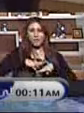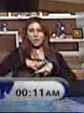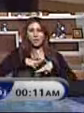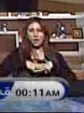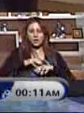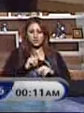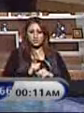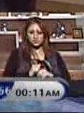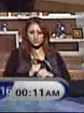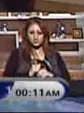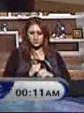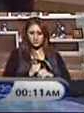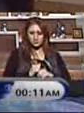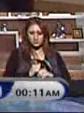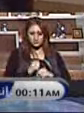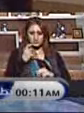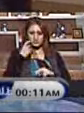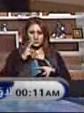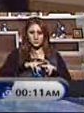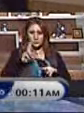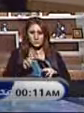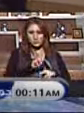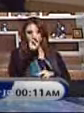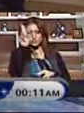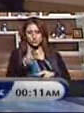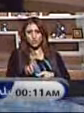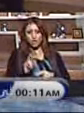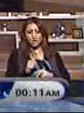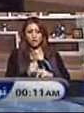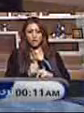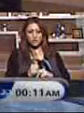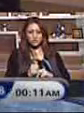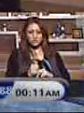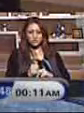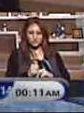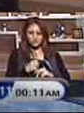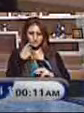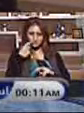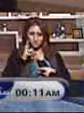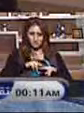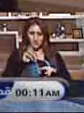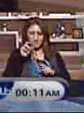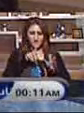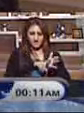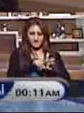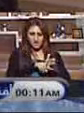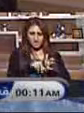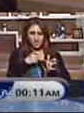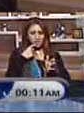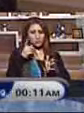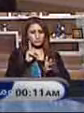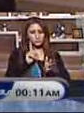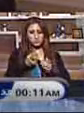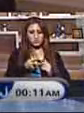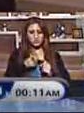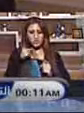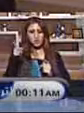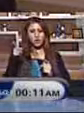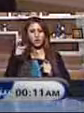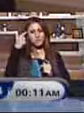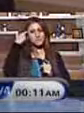الخليفه ام هو دي واحد جاي يعمل فتنه قال ابو عشان يغلق الباب قال ابو بكر هو اذا